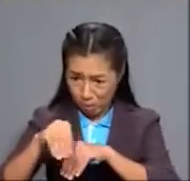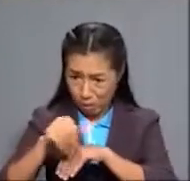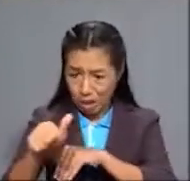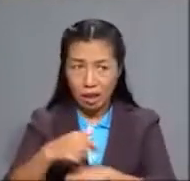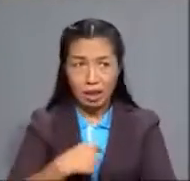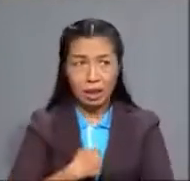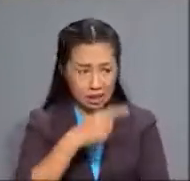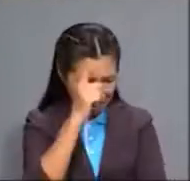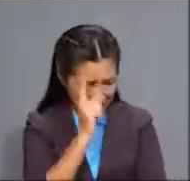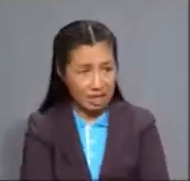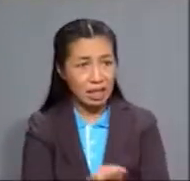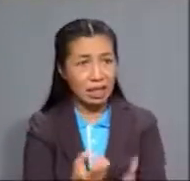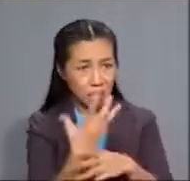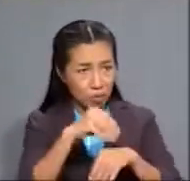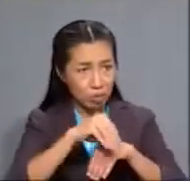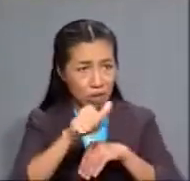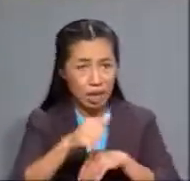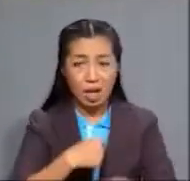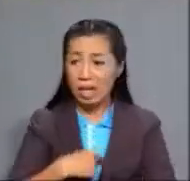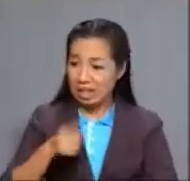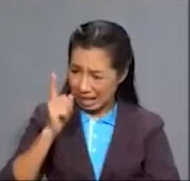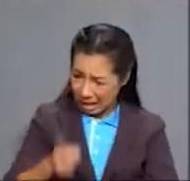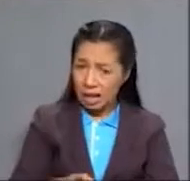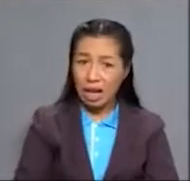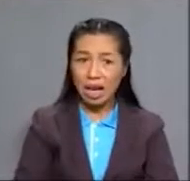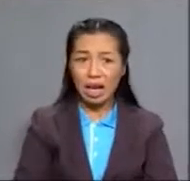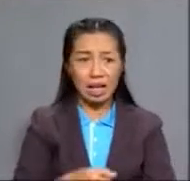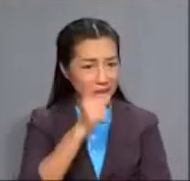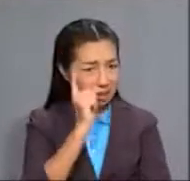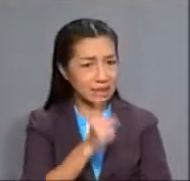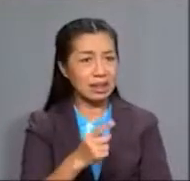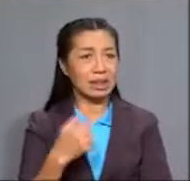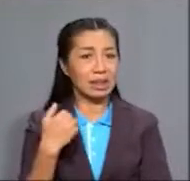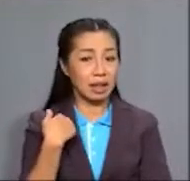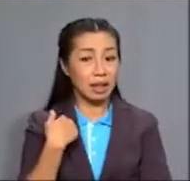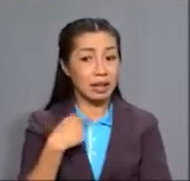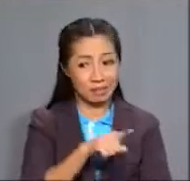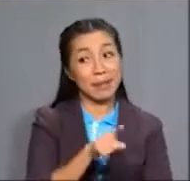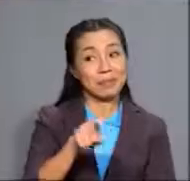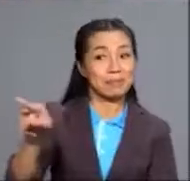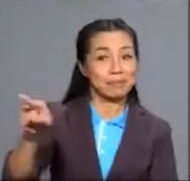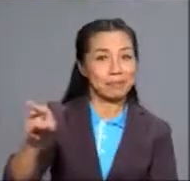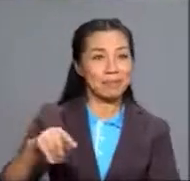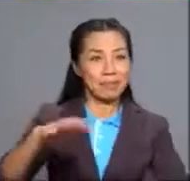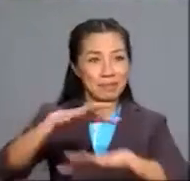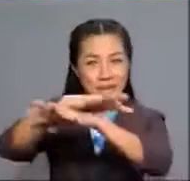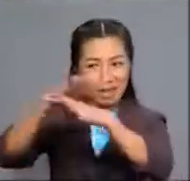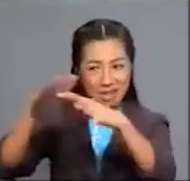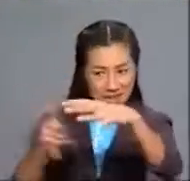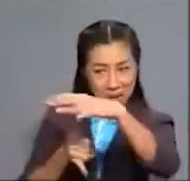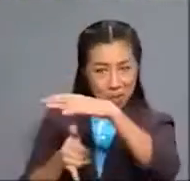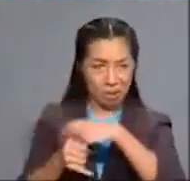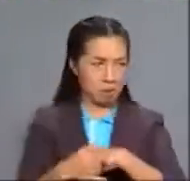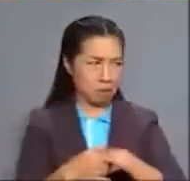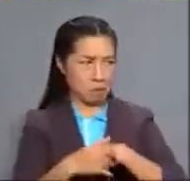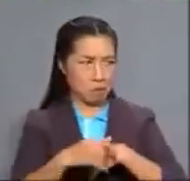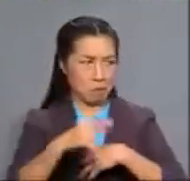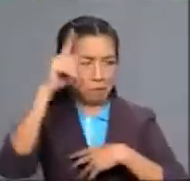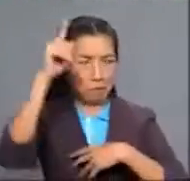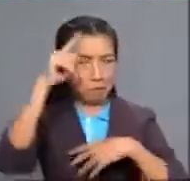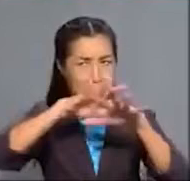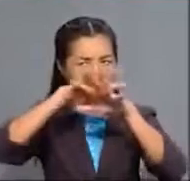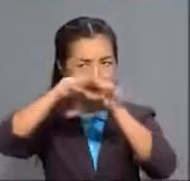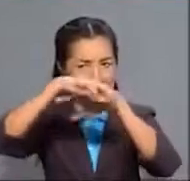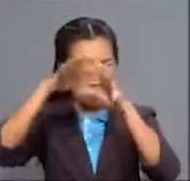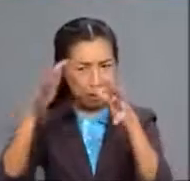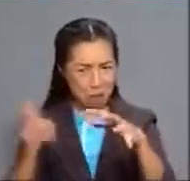จริงๆครับ จริงอ่ะ จริงๆงั้นเข้ามุ้งกับผมเลย วิเดี๋ยวฟ้าผ่ามาชว